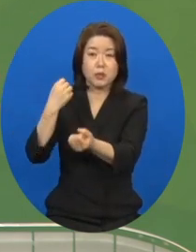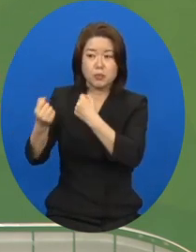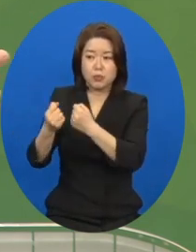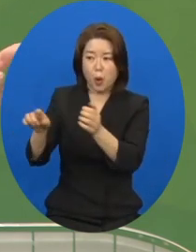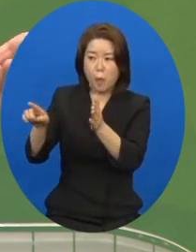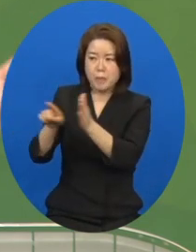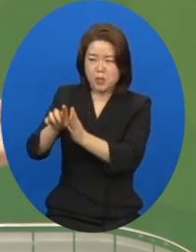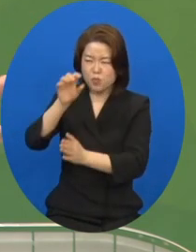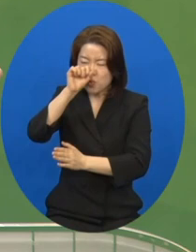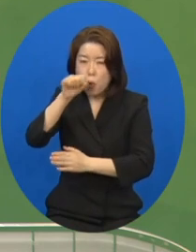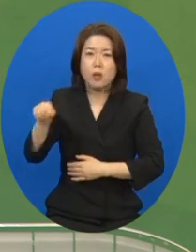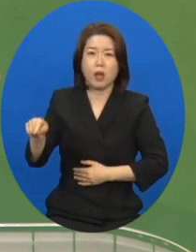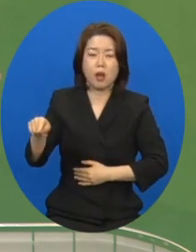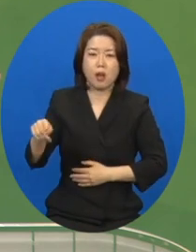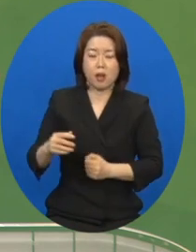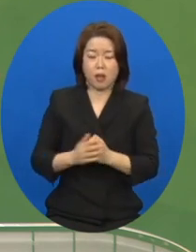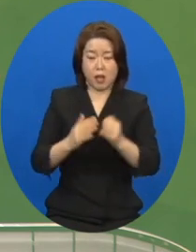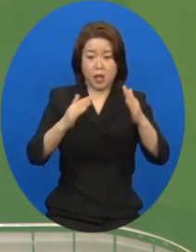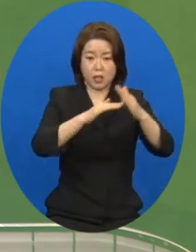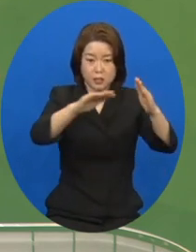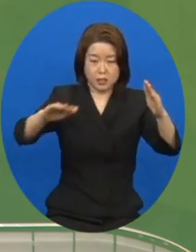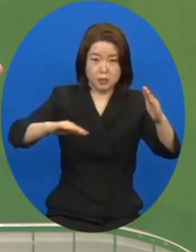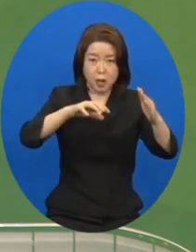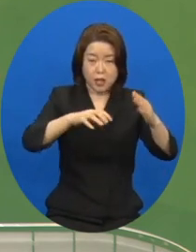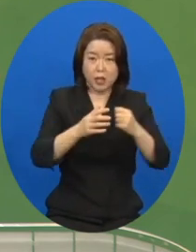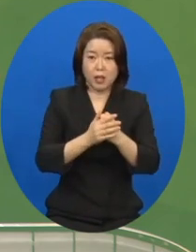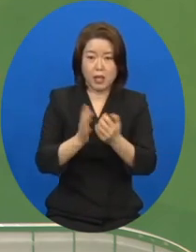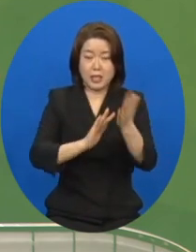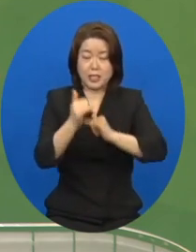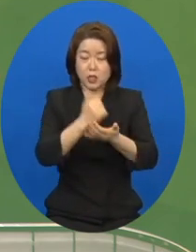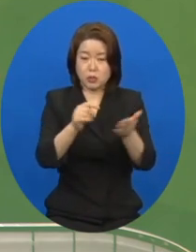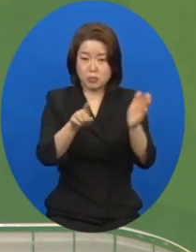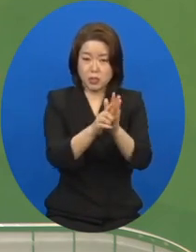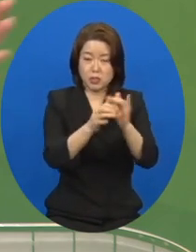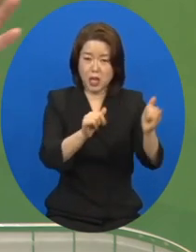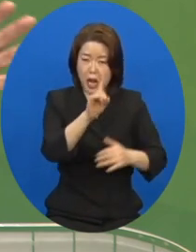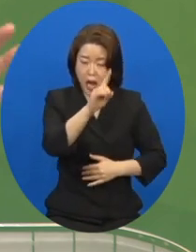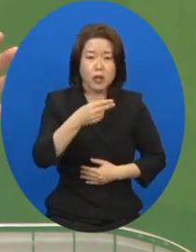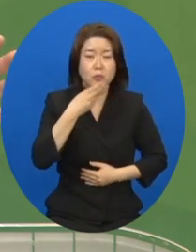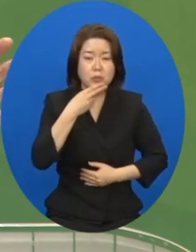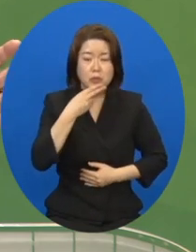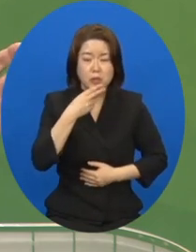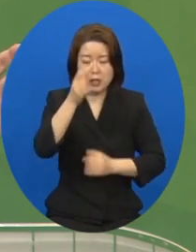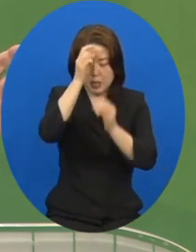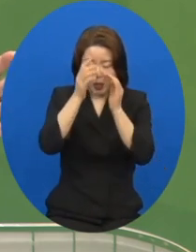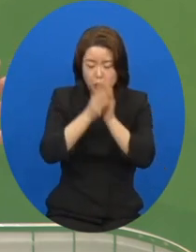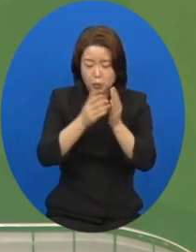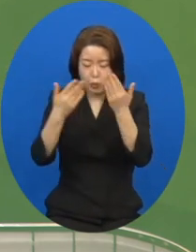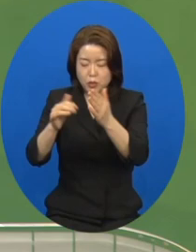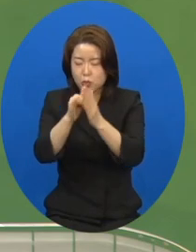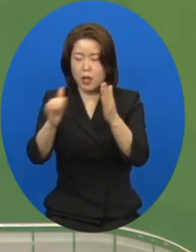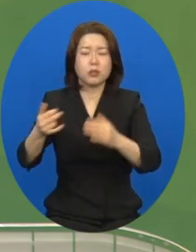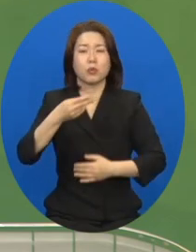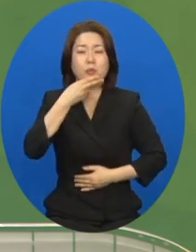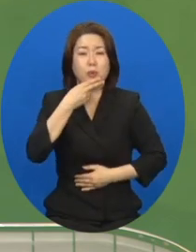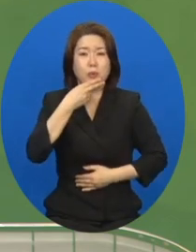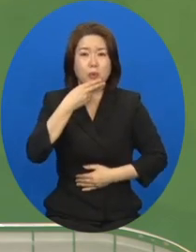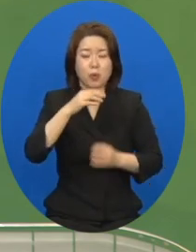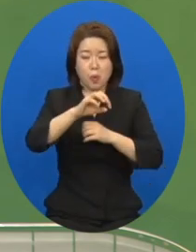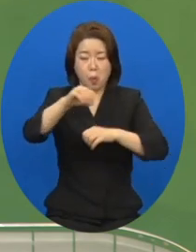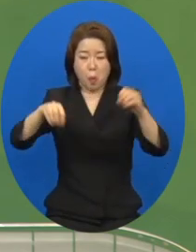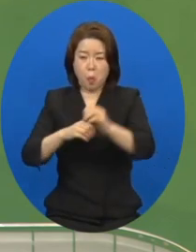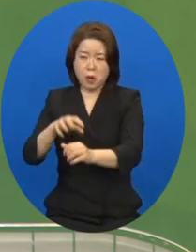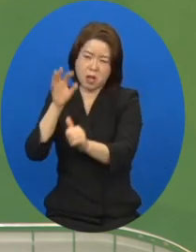집안에 예수 믿는 사람 한 사람도 없어요. 그 사람을 위해서 기도해 주는 가족도 없어요. 오히려